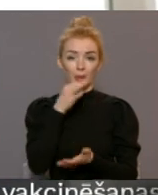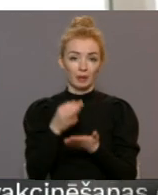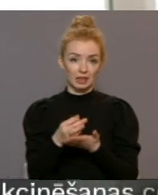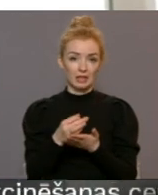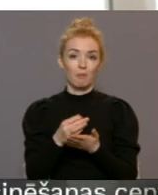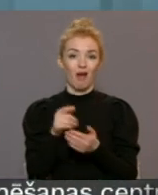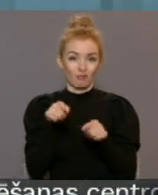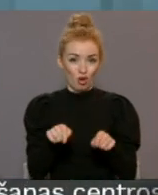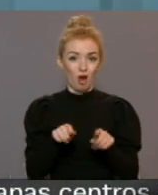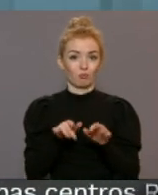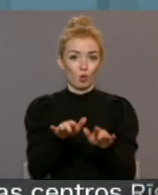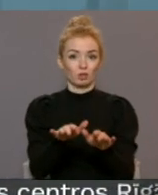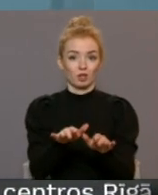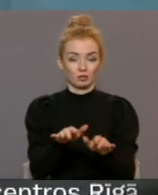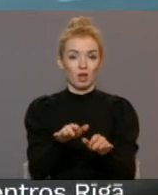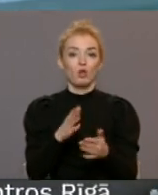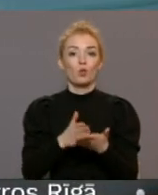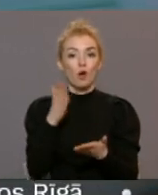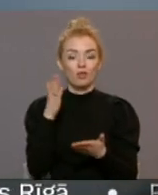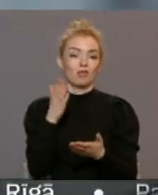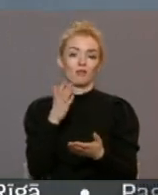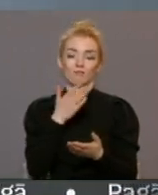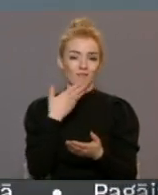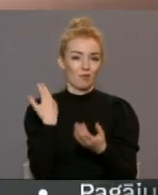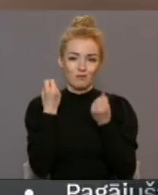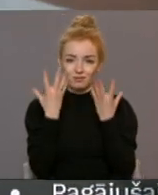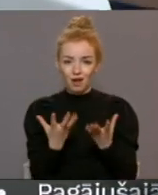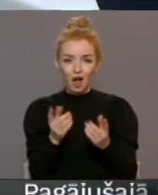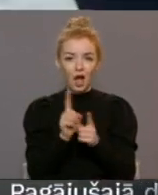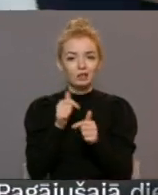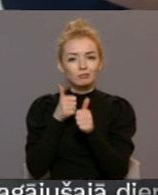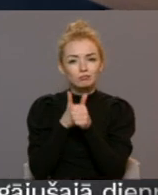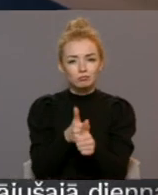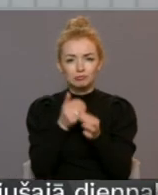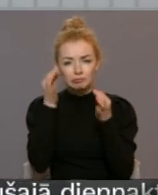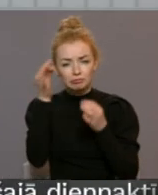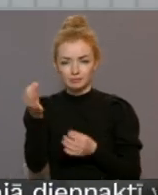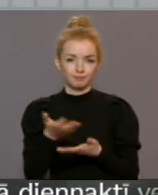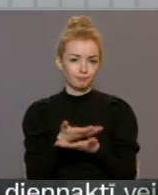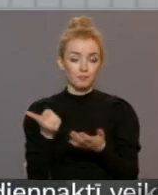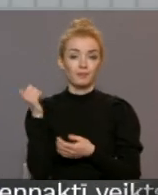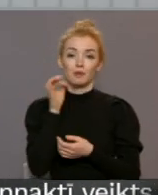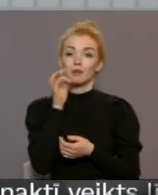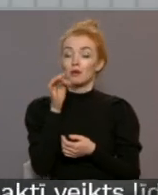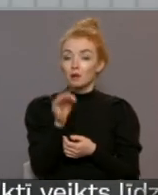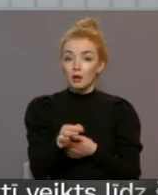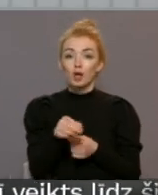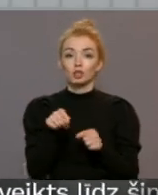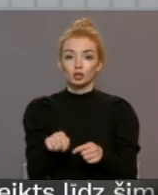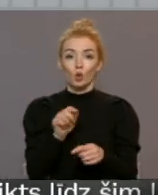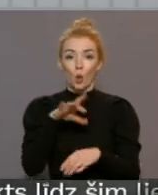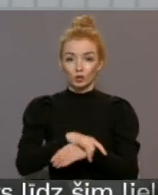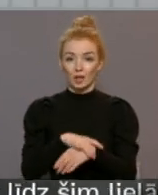atbildību notikušajā, tajā, ka nav noticis caurskatāms un izsekojams process par vakcīnu iegādi. Konstatētais disciplināra